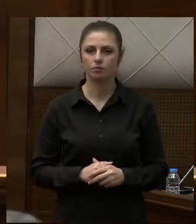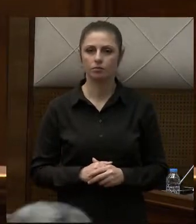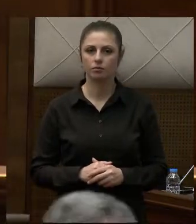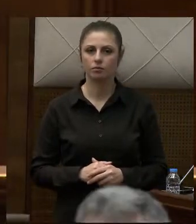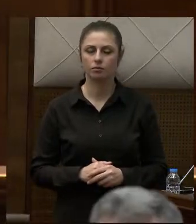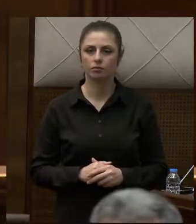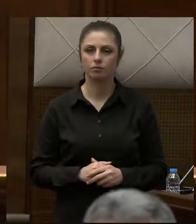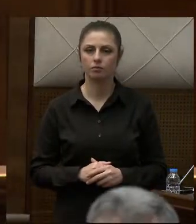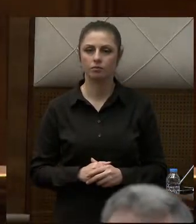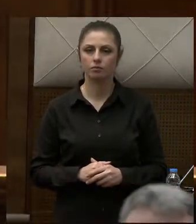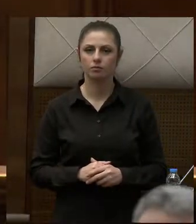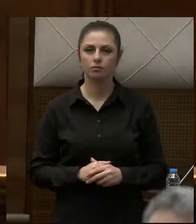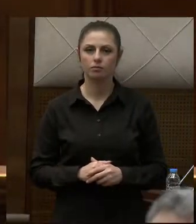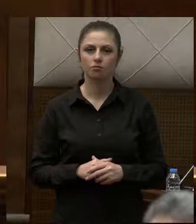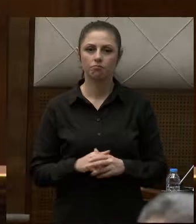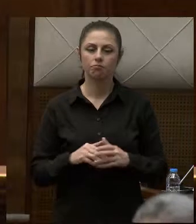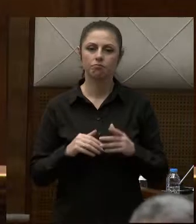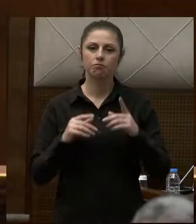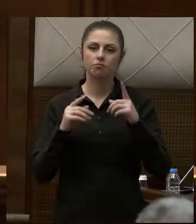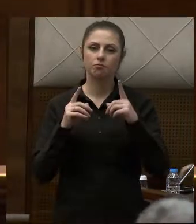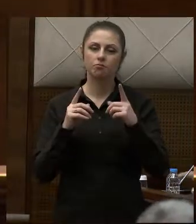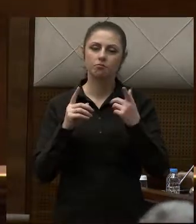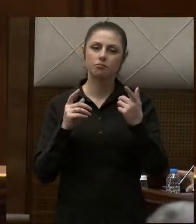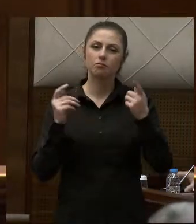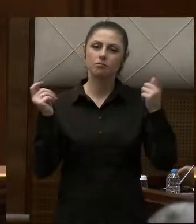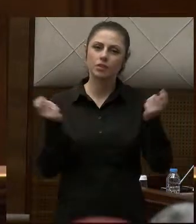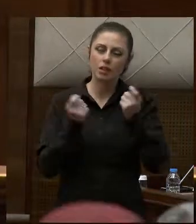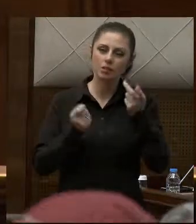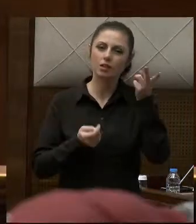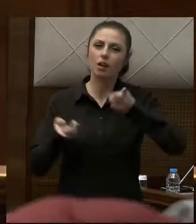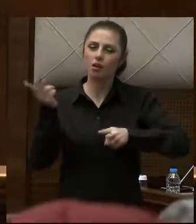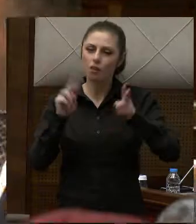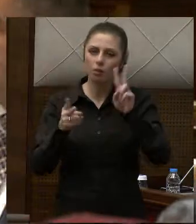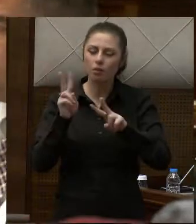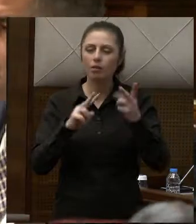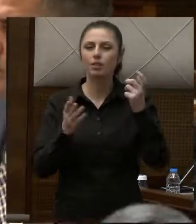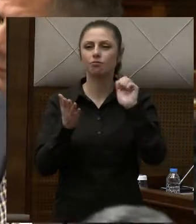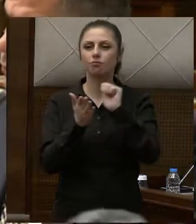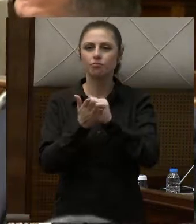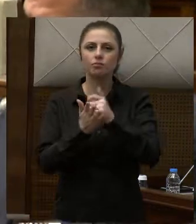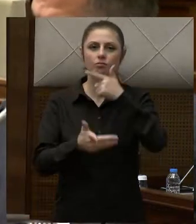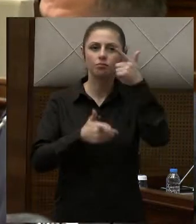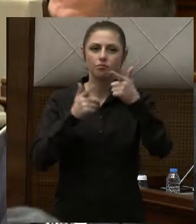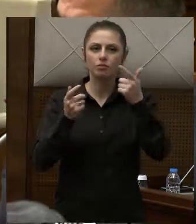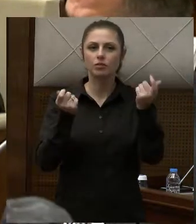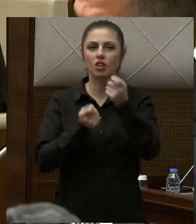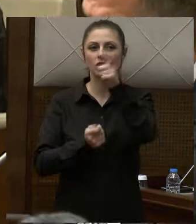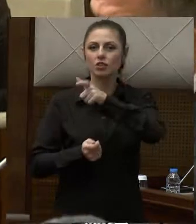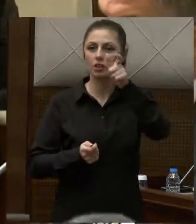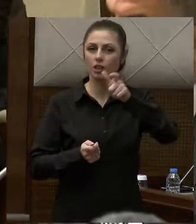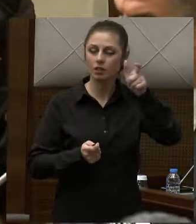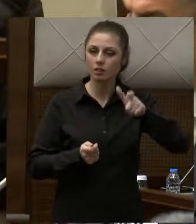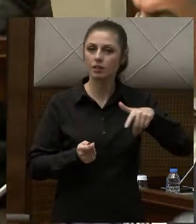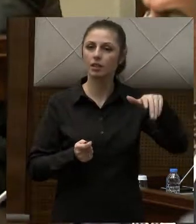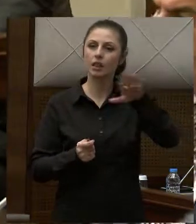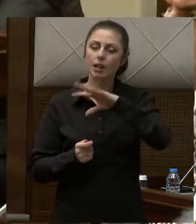Hunharca katledilen basın mensuplarımıza da bir ayrı önem vererek basın şehitlerini de yine